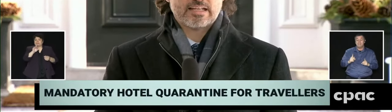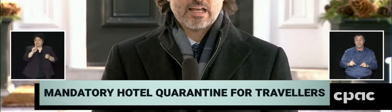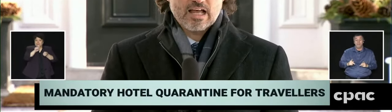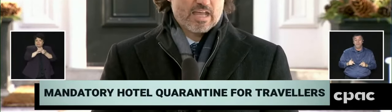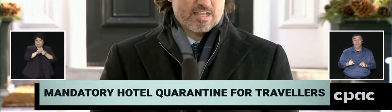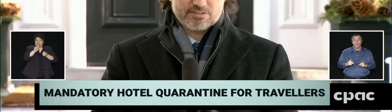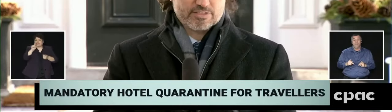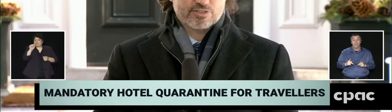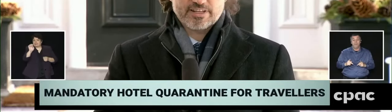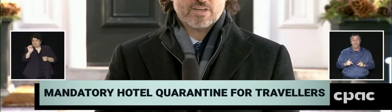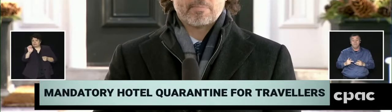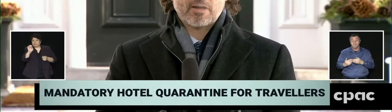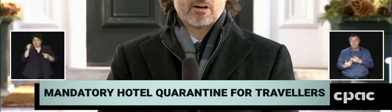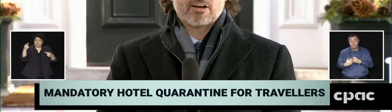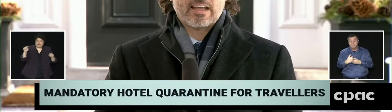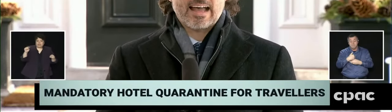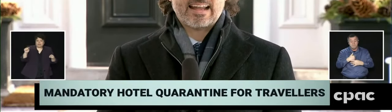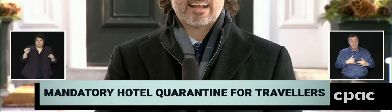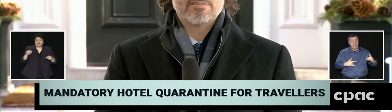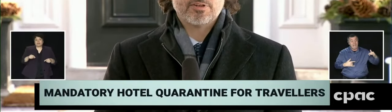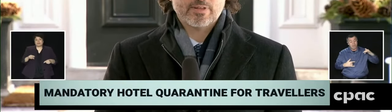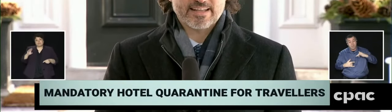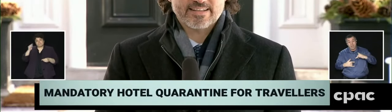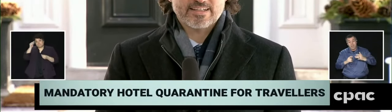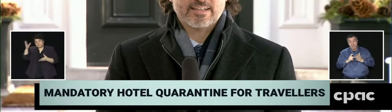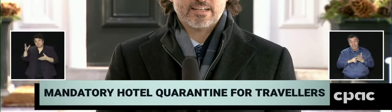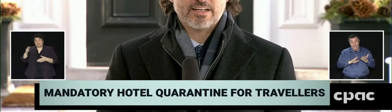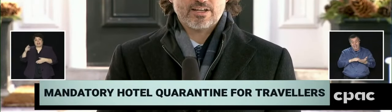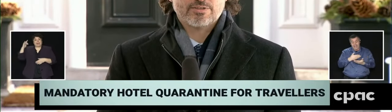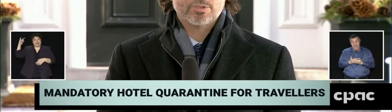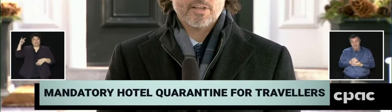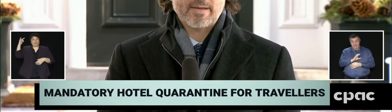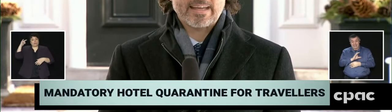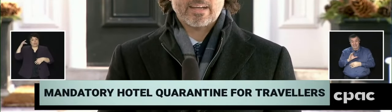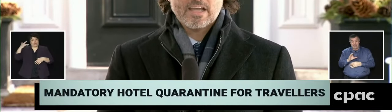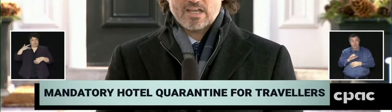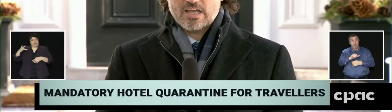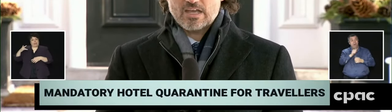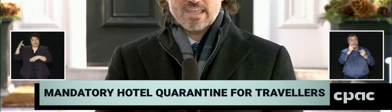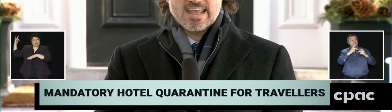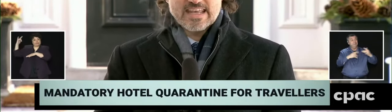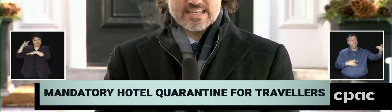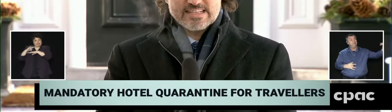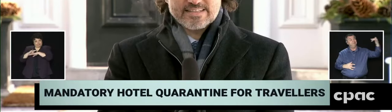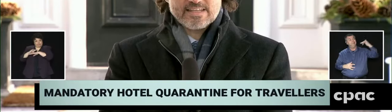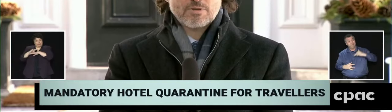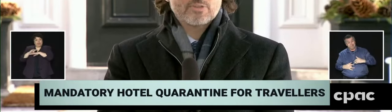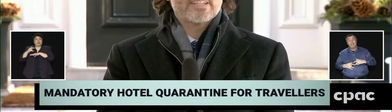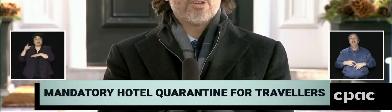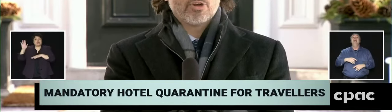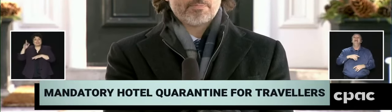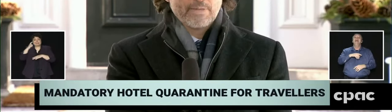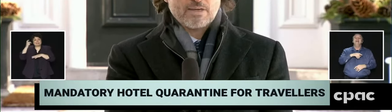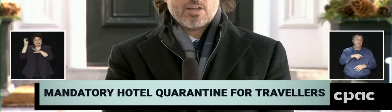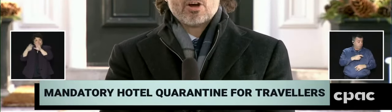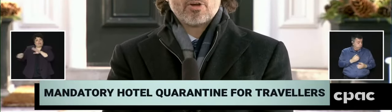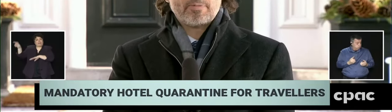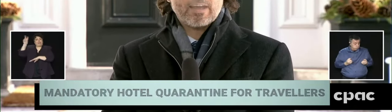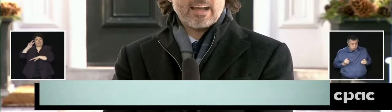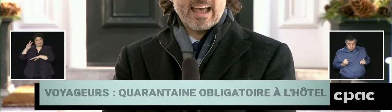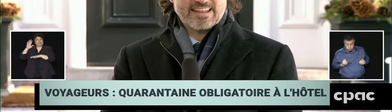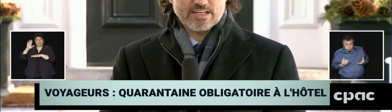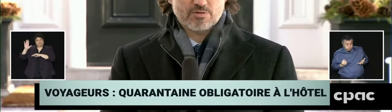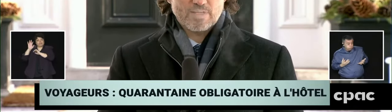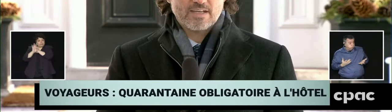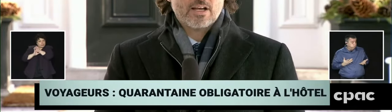présentent dans un aéroport à l'arrivée au Canada d'outre-mer et ils démontrent qu'ils n'ont pas un